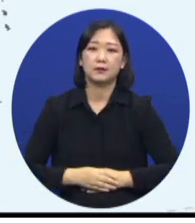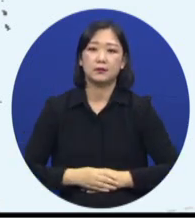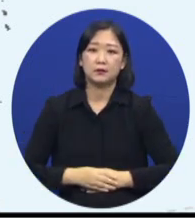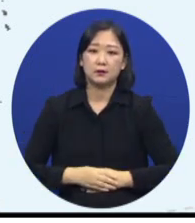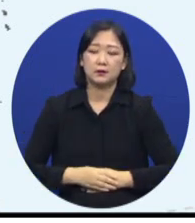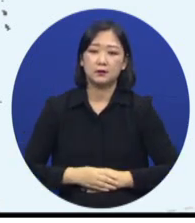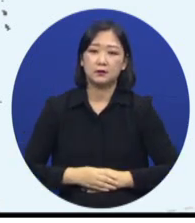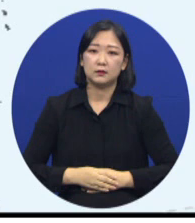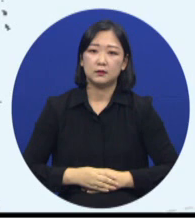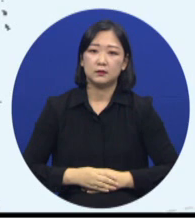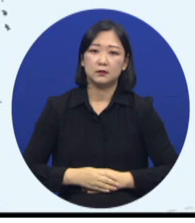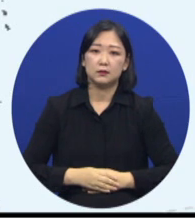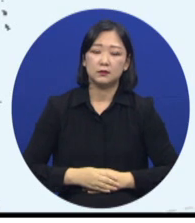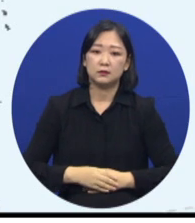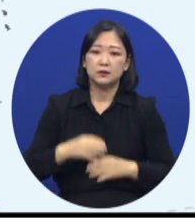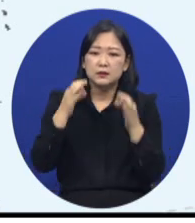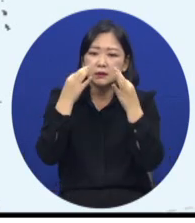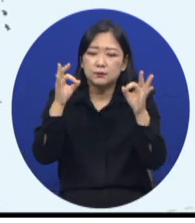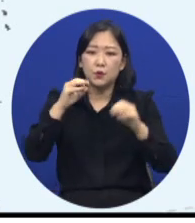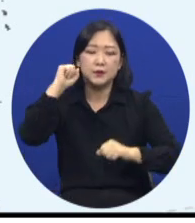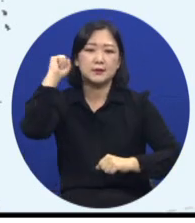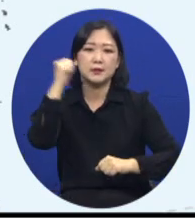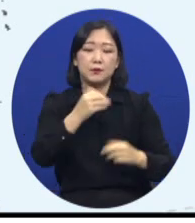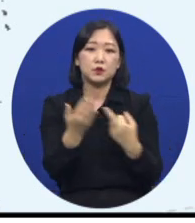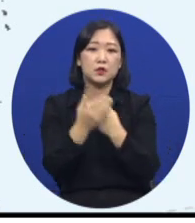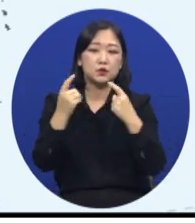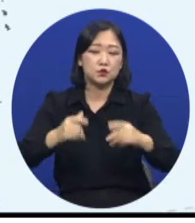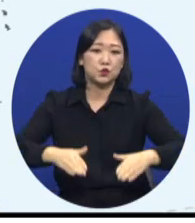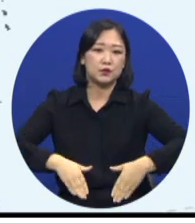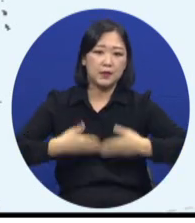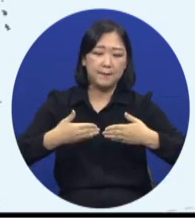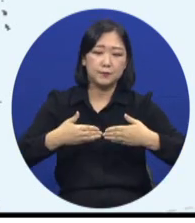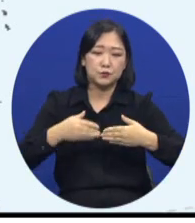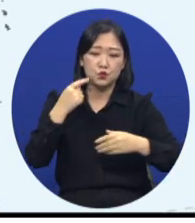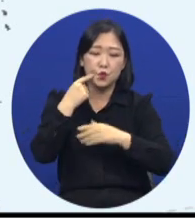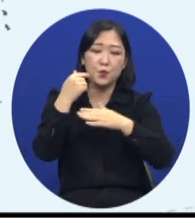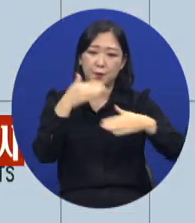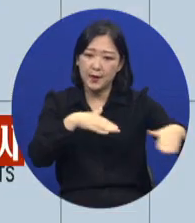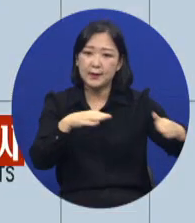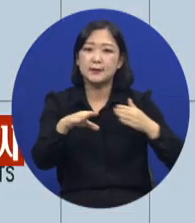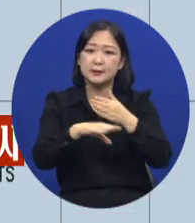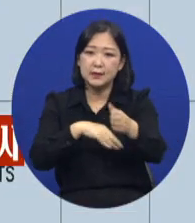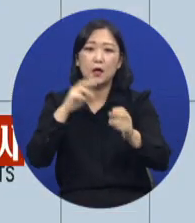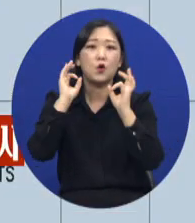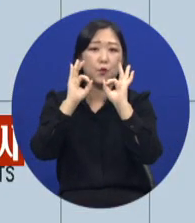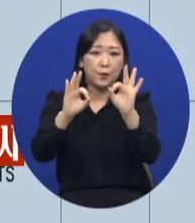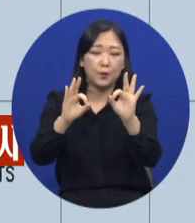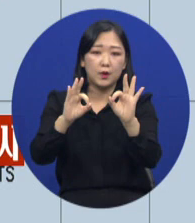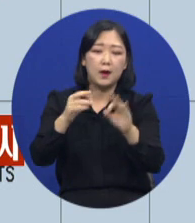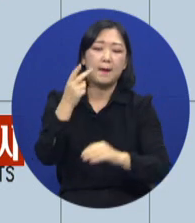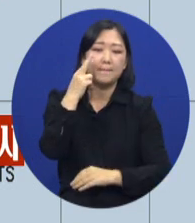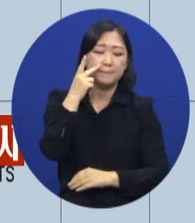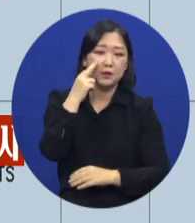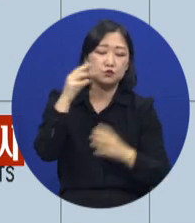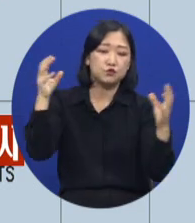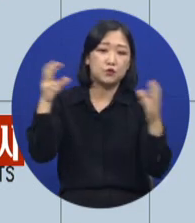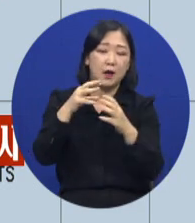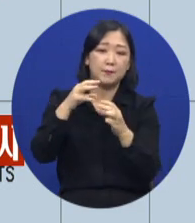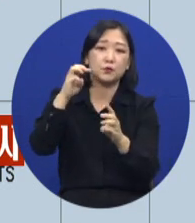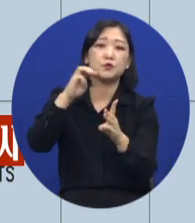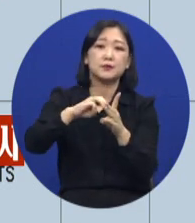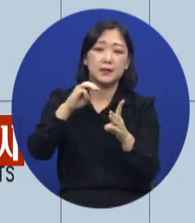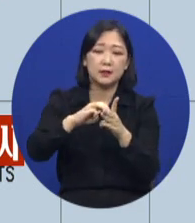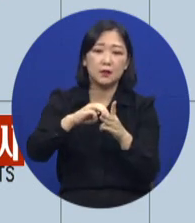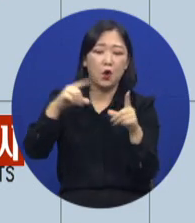자료를 보시면 태풍이 금요일 새벽 제주도 남쪽 해상을 지나갈 것으로 이제 보고 있고요. 그리고 이제 미국